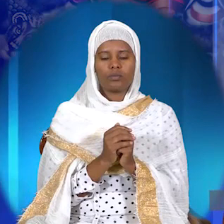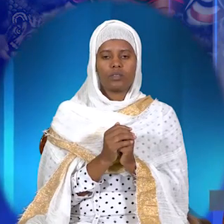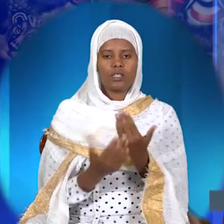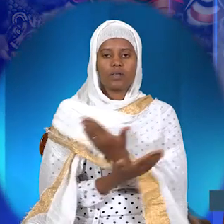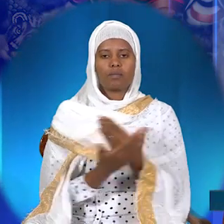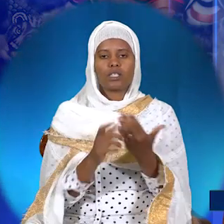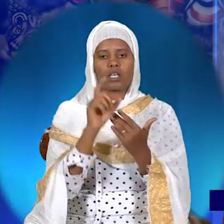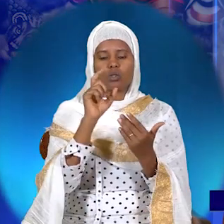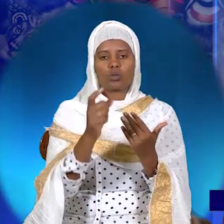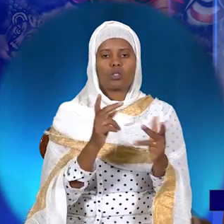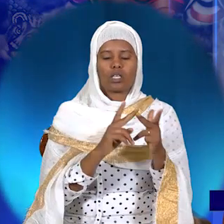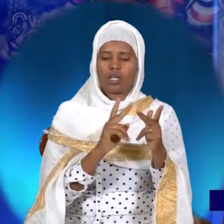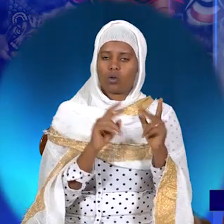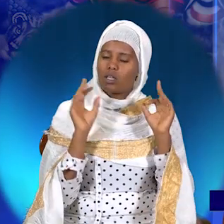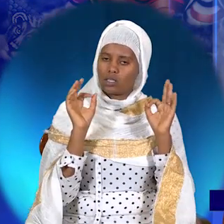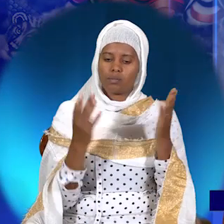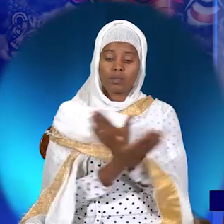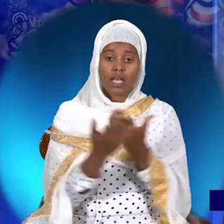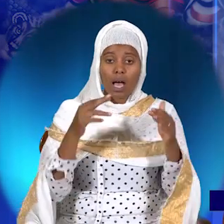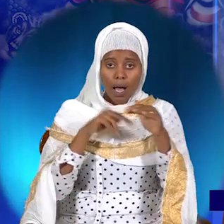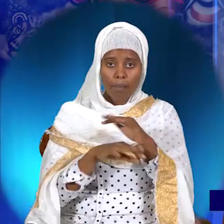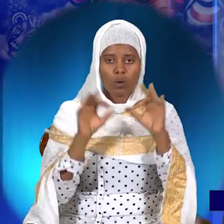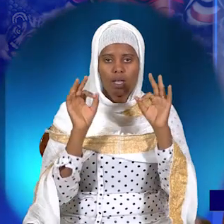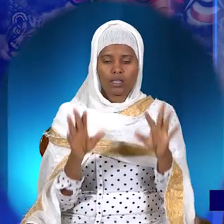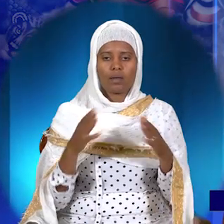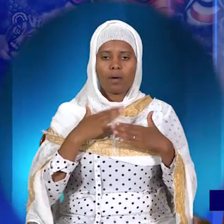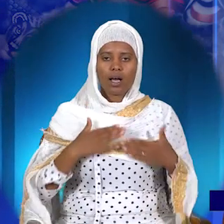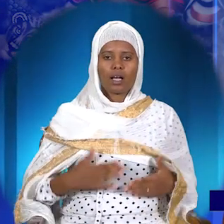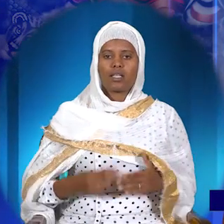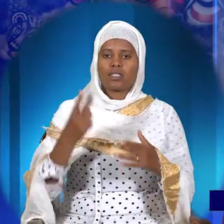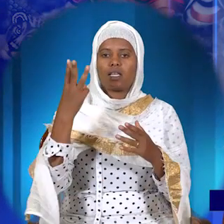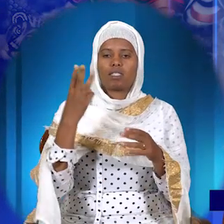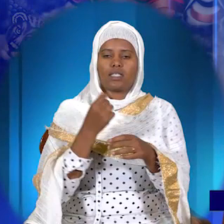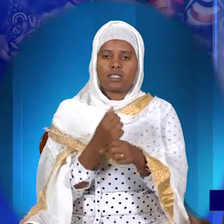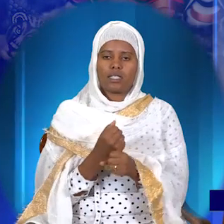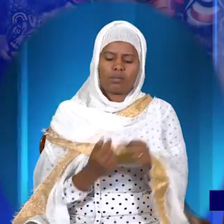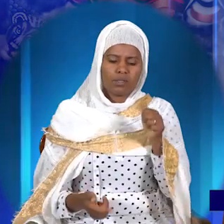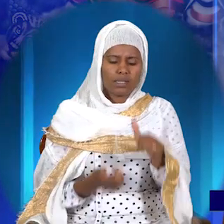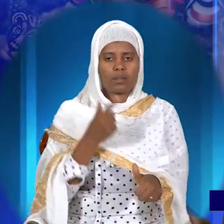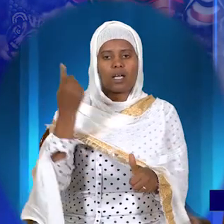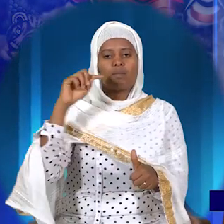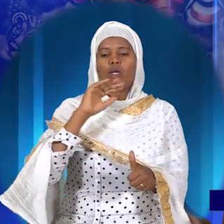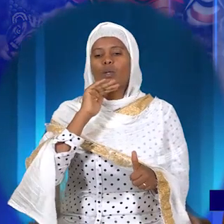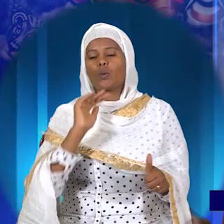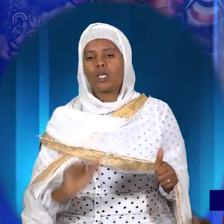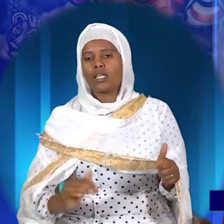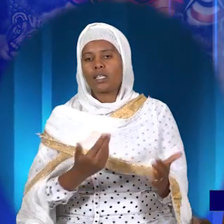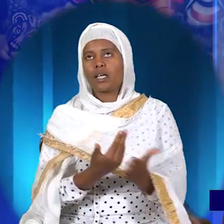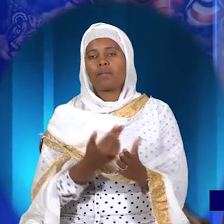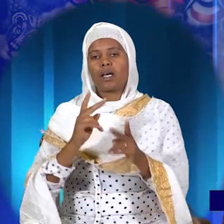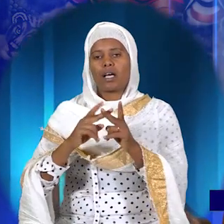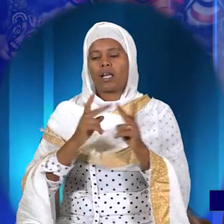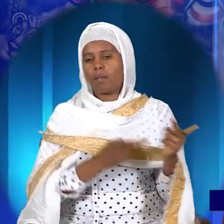ኣሎ። ብዘይካኡ ካልእ ምንጪ የለን። ብናይ ኣካል ሰለስትነት ዝፀናዐ ቀዳማዊ ኣምላኽ እዩ። ወልዲ